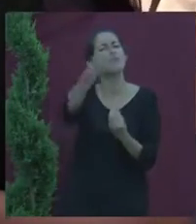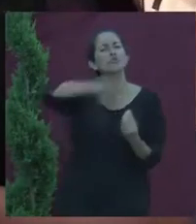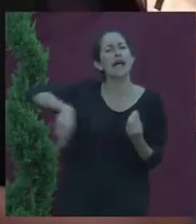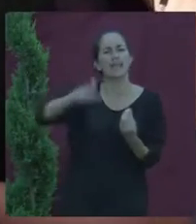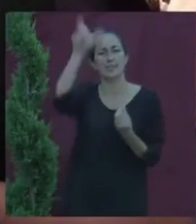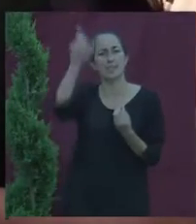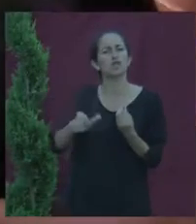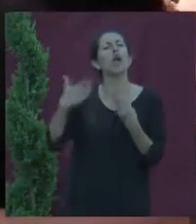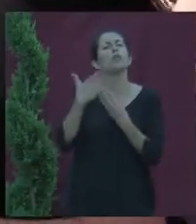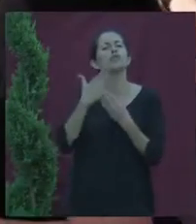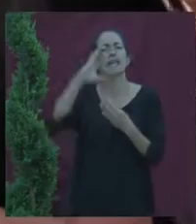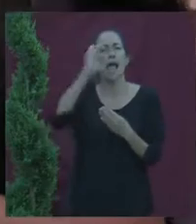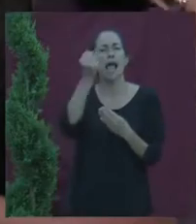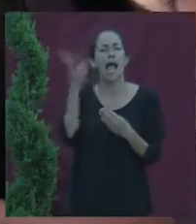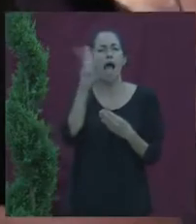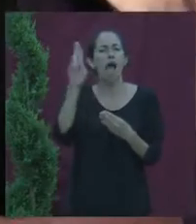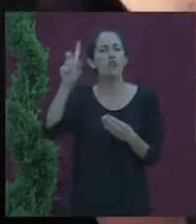Carulla.